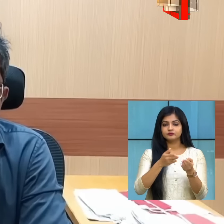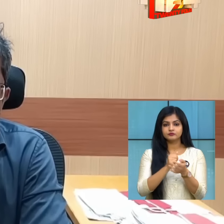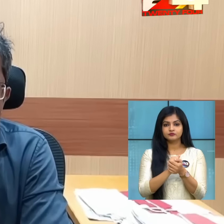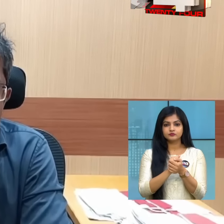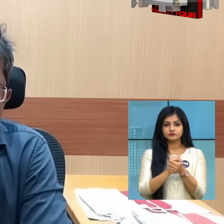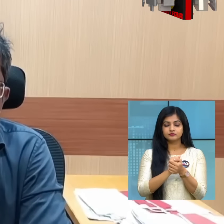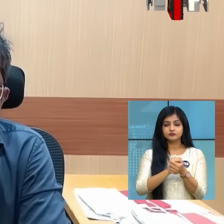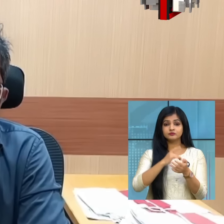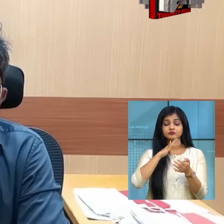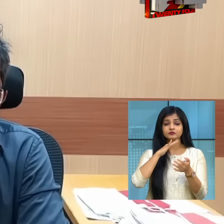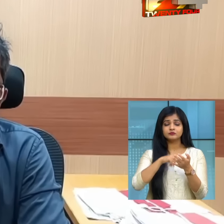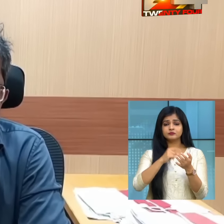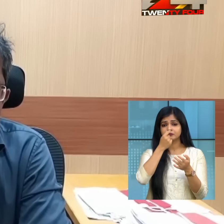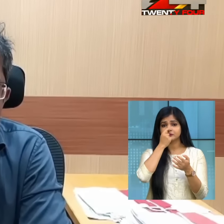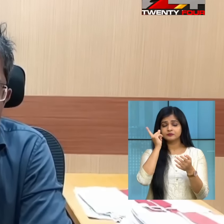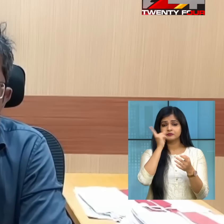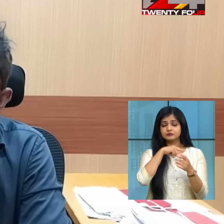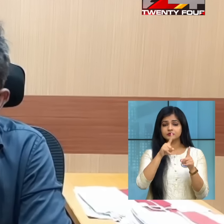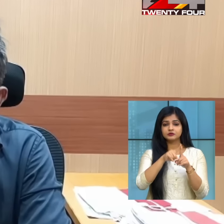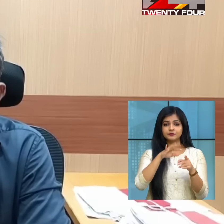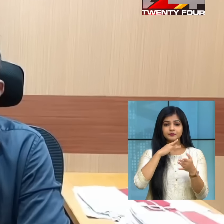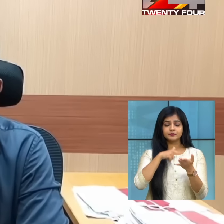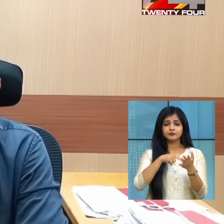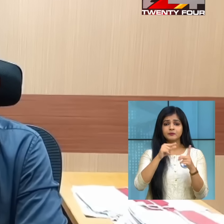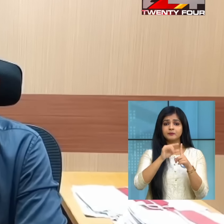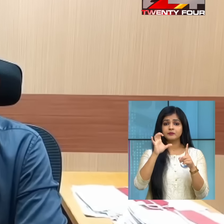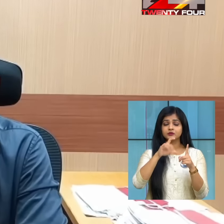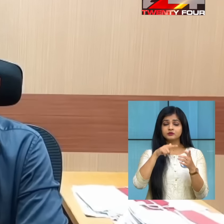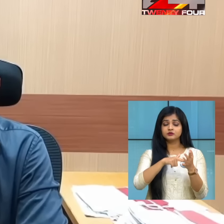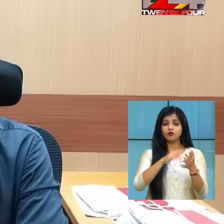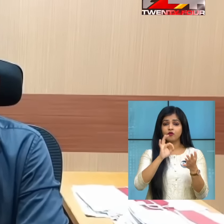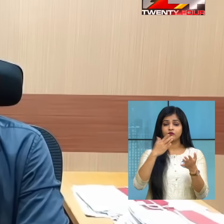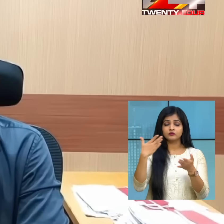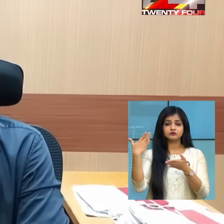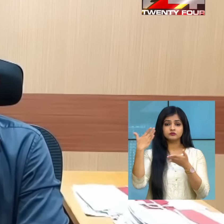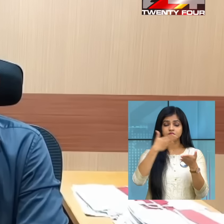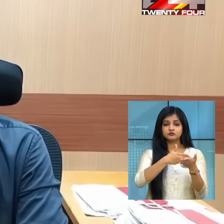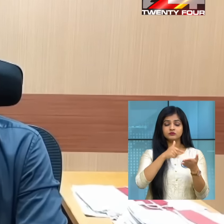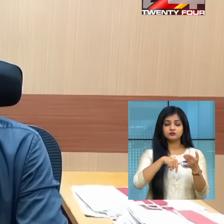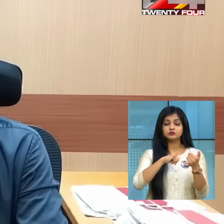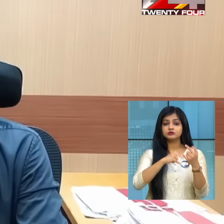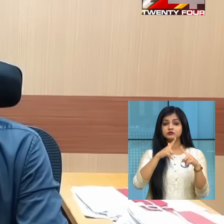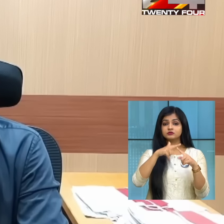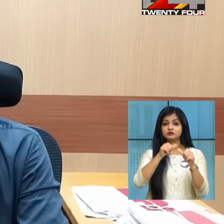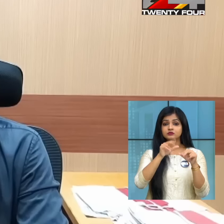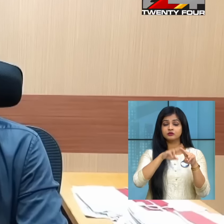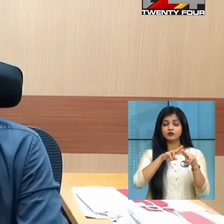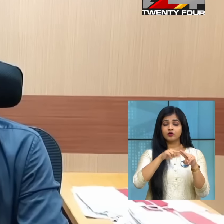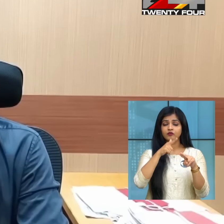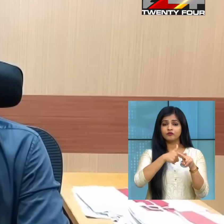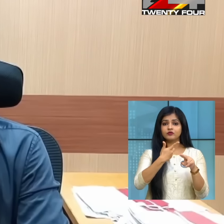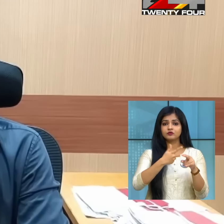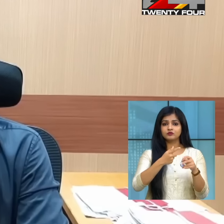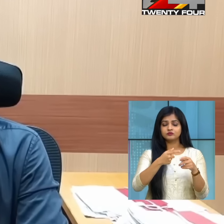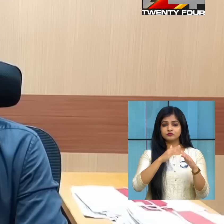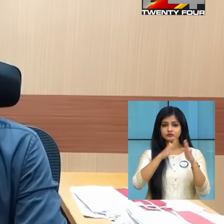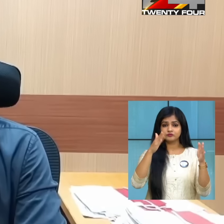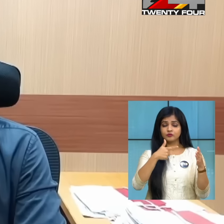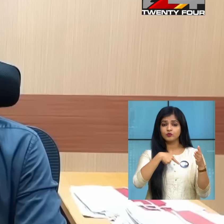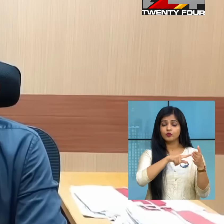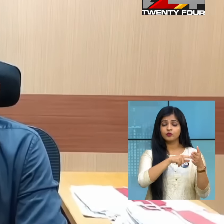വേസ്റ്റ് മാലിന്യം, ദുർഗന്ധം വമിക്കുന്ന വേസ്റ്റ് മാലിന്യം പഞ്ചായത്തിനുള്ളിലേക്ക് അതിക്രമിച്ച് കയറുന്നു സ്റ്റാഫുകളുടെ ക്യാബിന്റെ ഇടയിലോട്ട് വലിച്ചെറിയാണ്